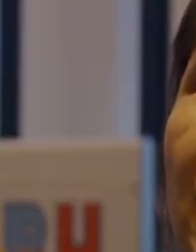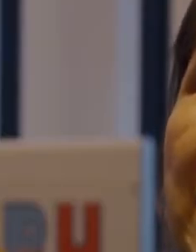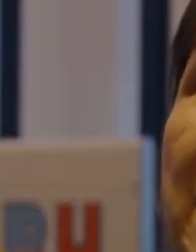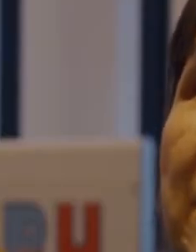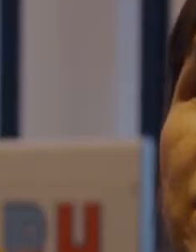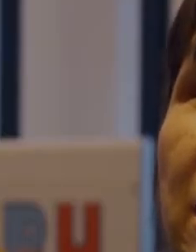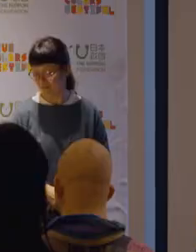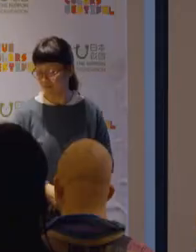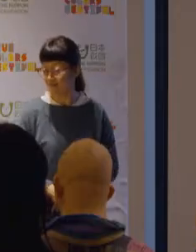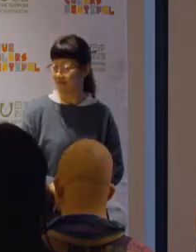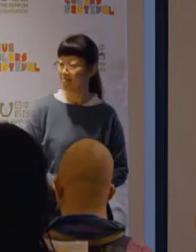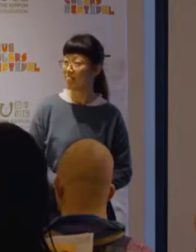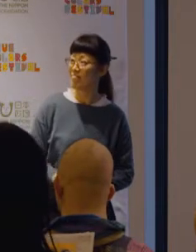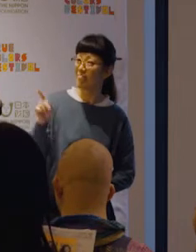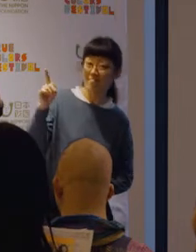衣装をなかなかちゃんと触れる機会っていうのがないので、それぞれのキャラクターの個性に合った衣装を用意しているっていうのをちゃんと直に触らせていただいて説明していただけたのがとっても良かったです。